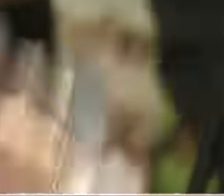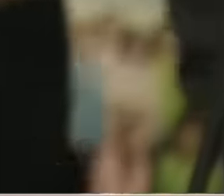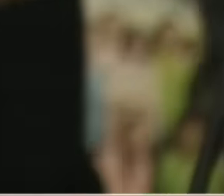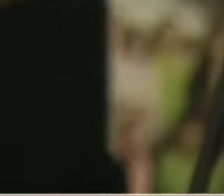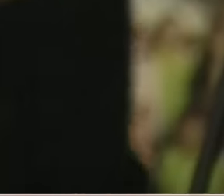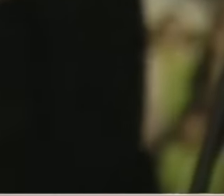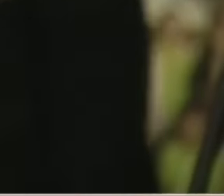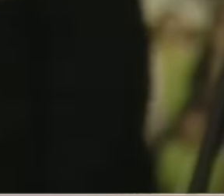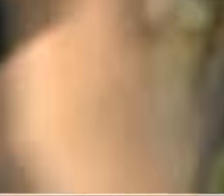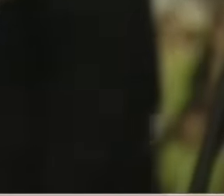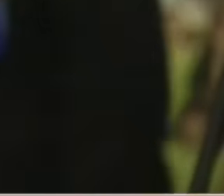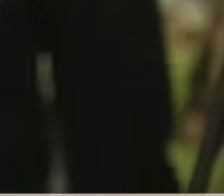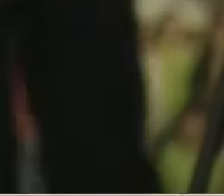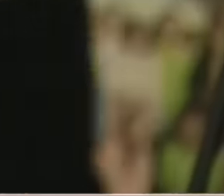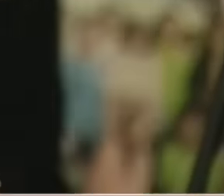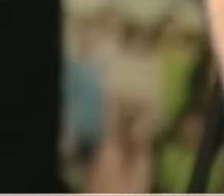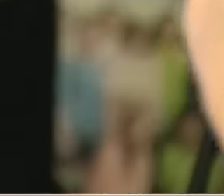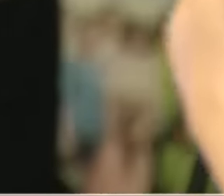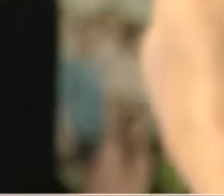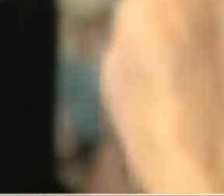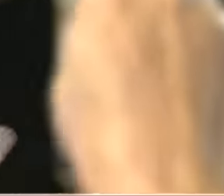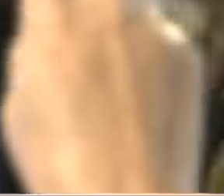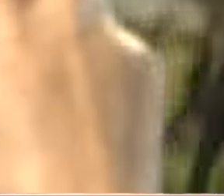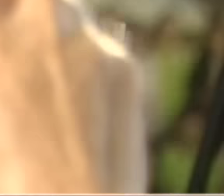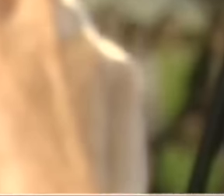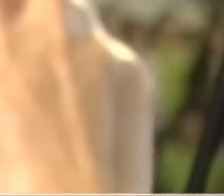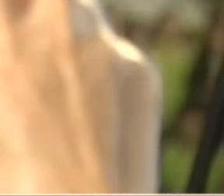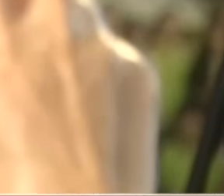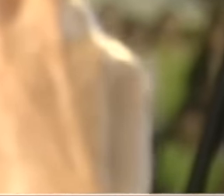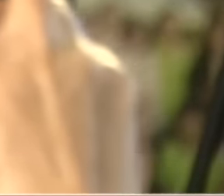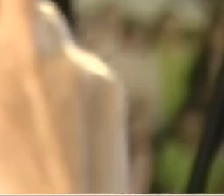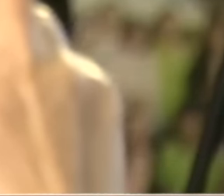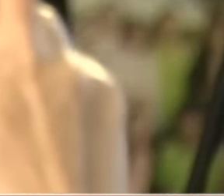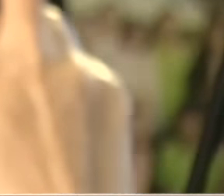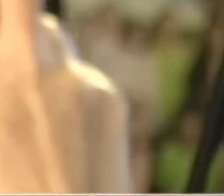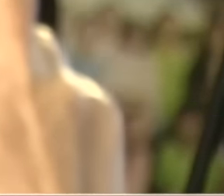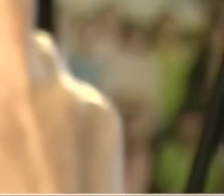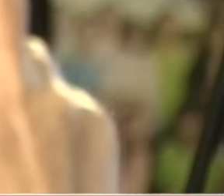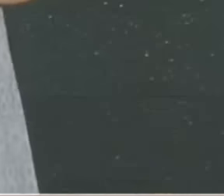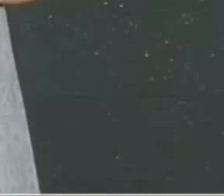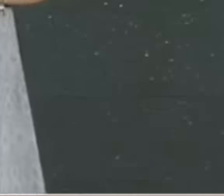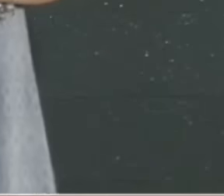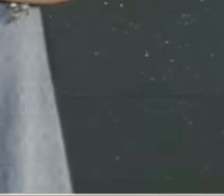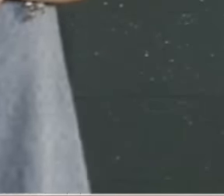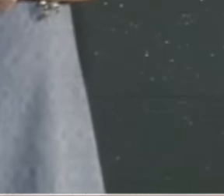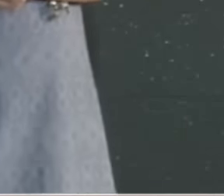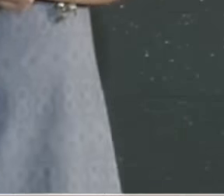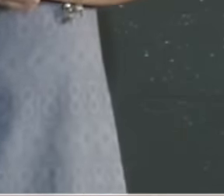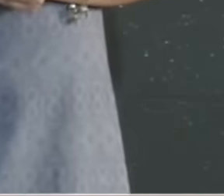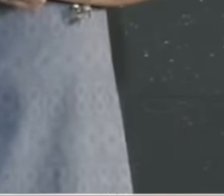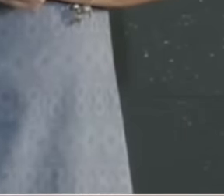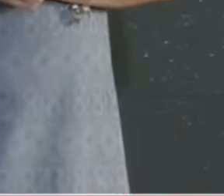pasangan nomor 2. Dan kami mohon damai, Mbak Purnama. Ini ada damai bukan kampanye. Oke, mari